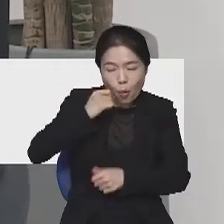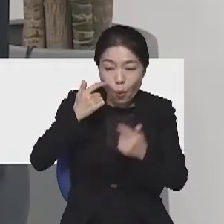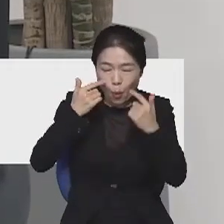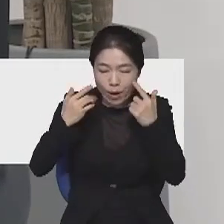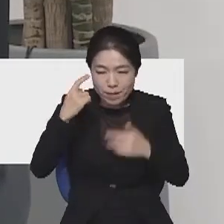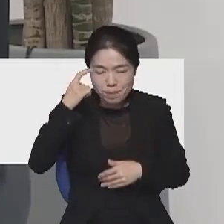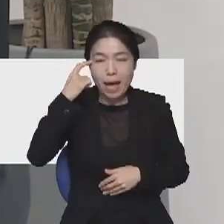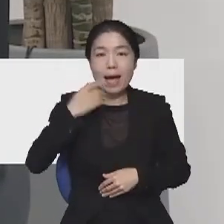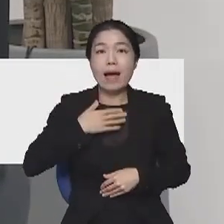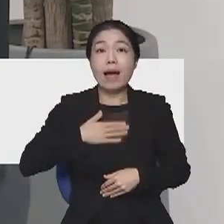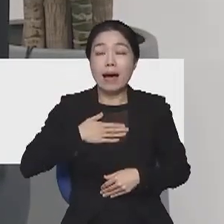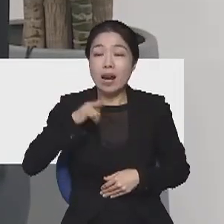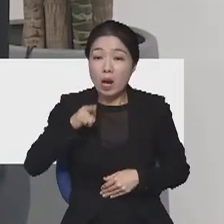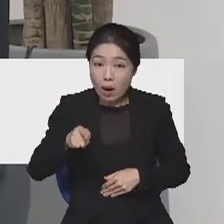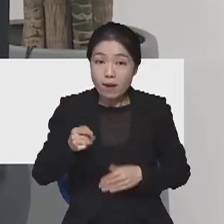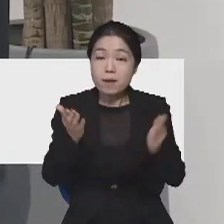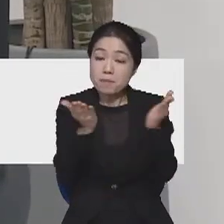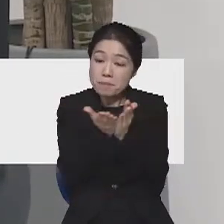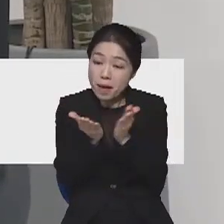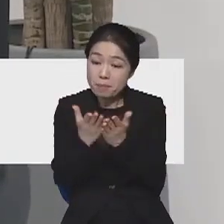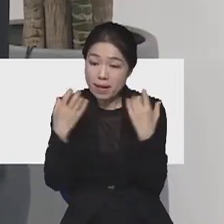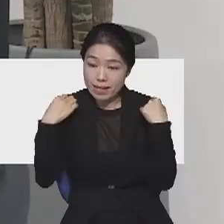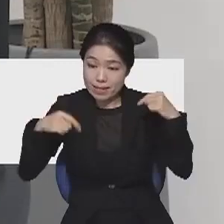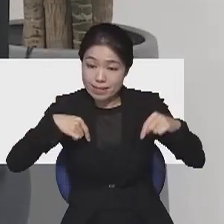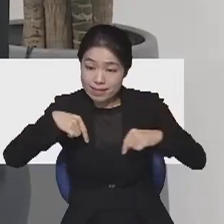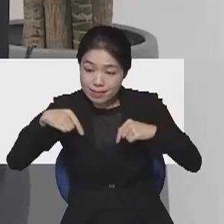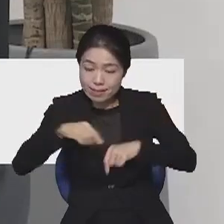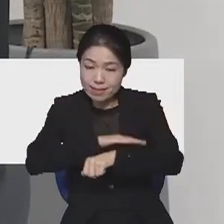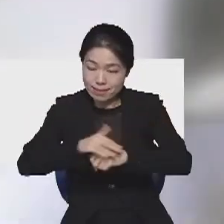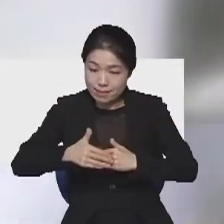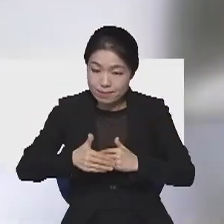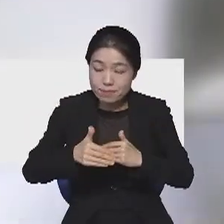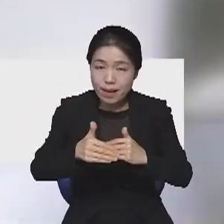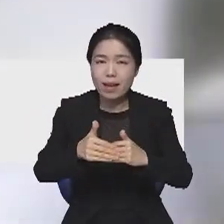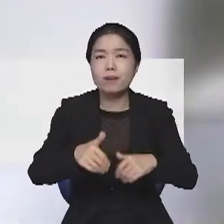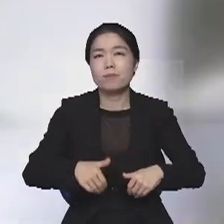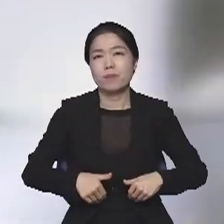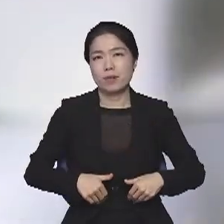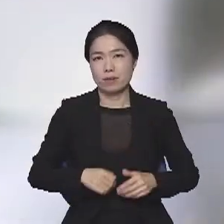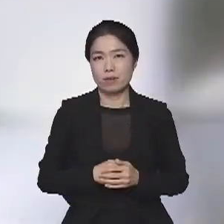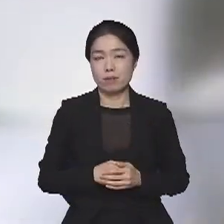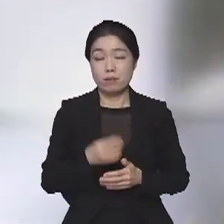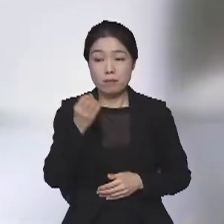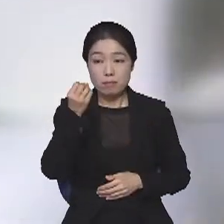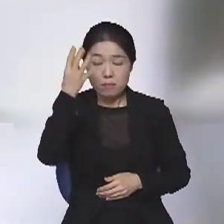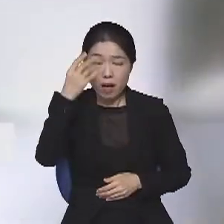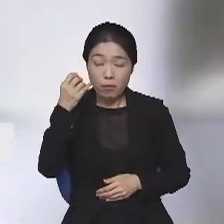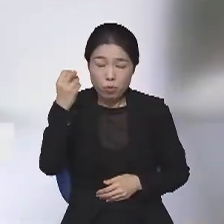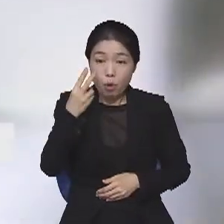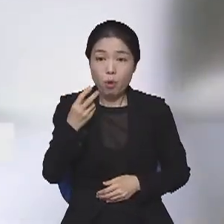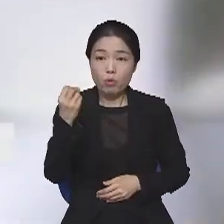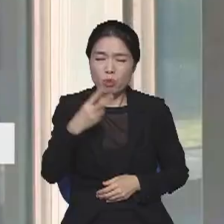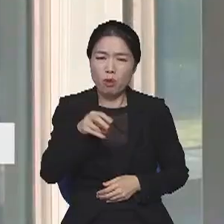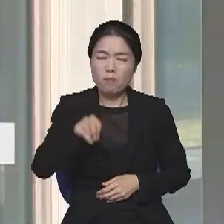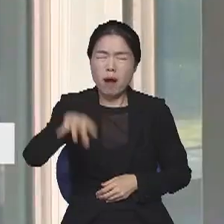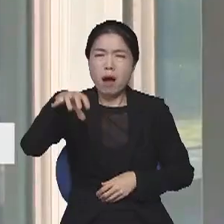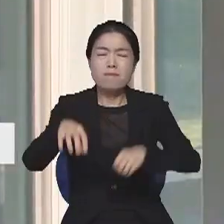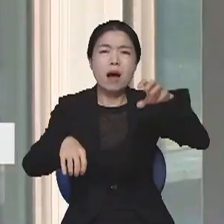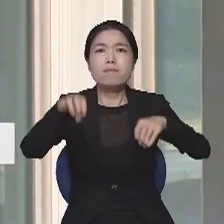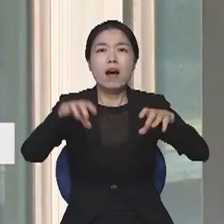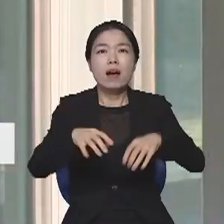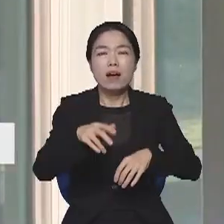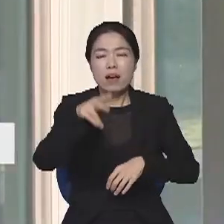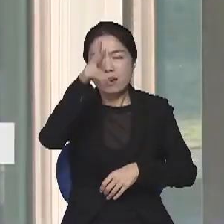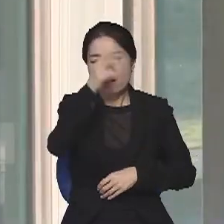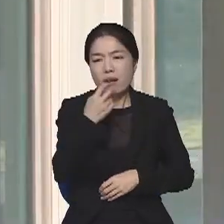정확하게 인지하고 거기에 맞는 정책을 여수시가 펼칠 수 있도록. 잊을만 하면 한 번씩 터져나와 경찰 수사로까지